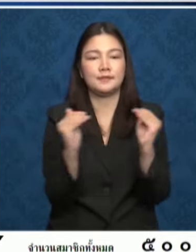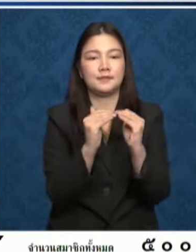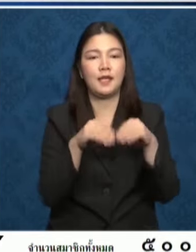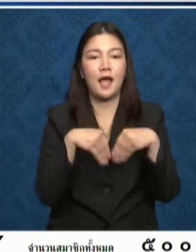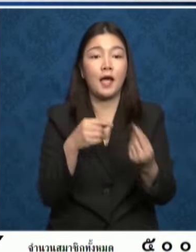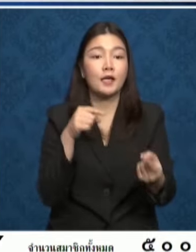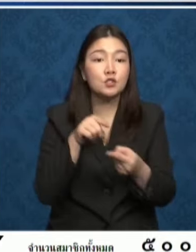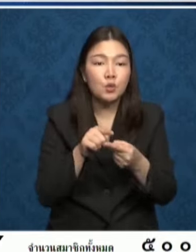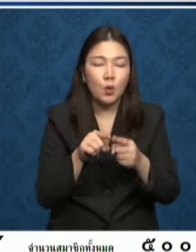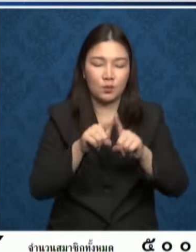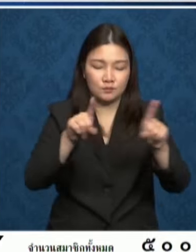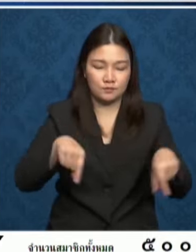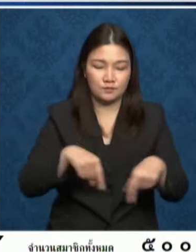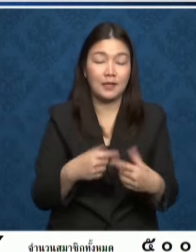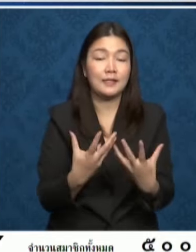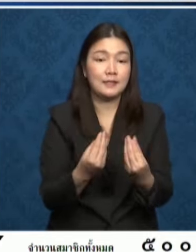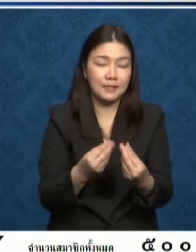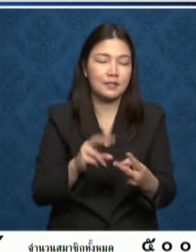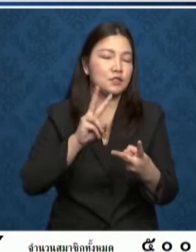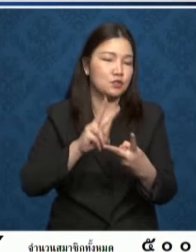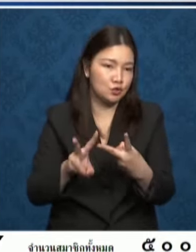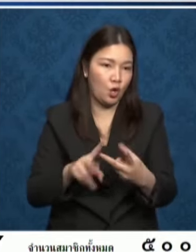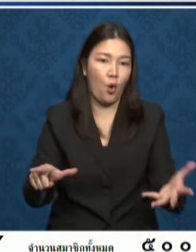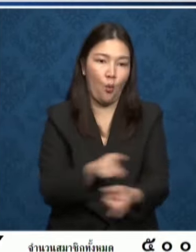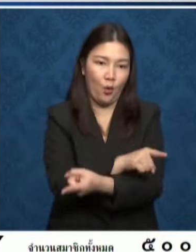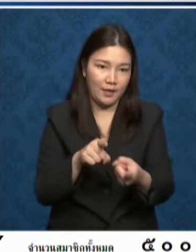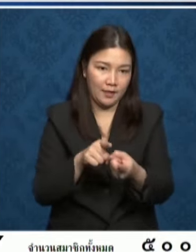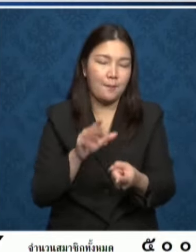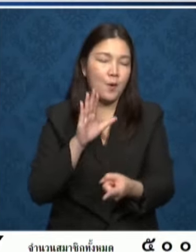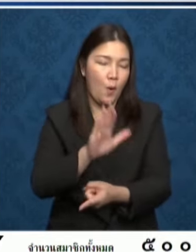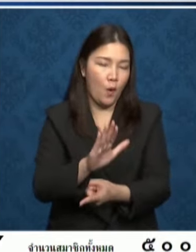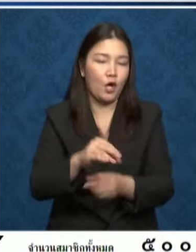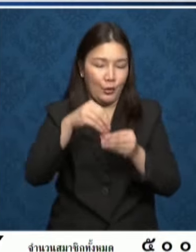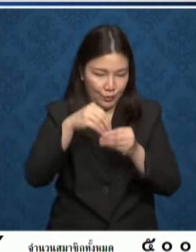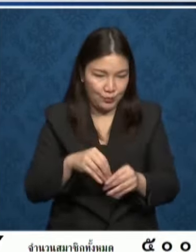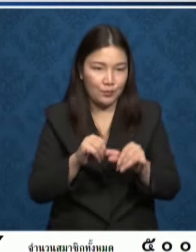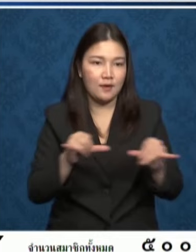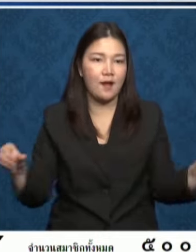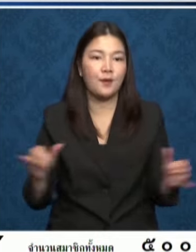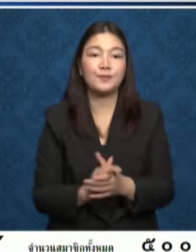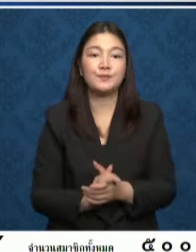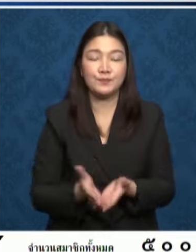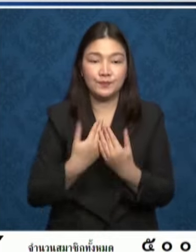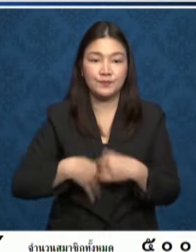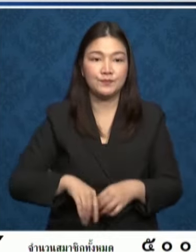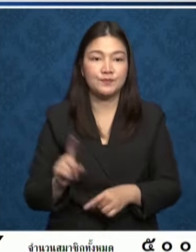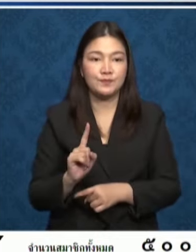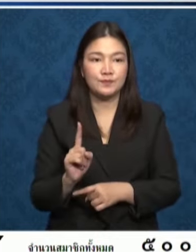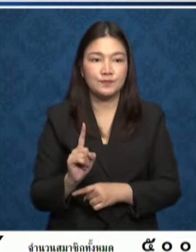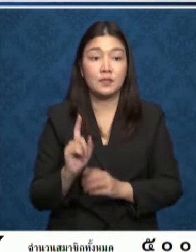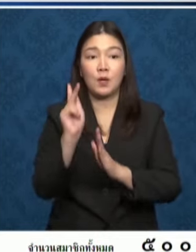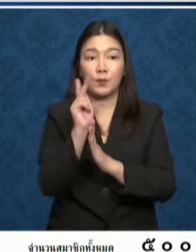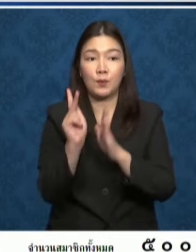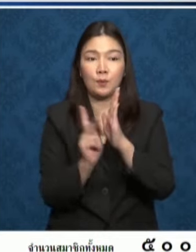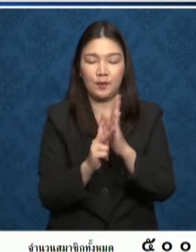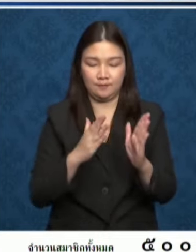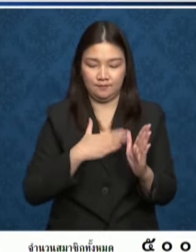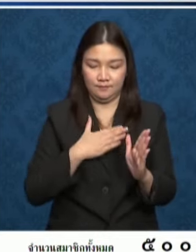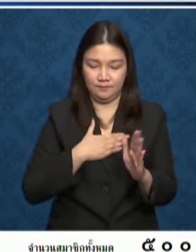ดินและวัฒนธรรมมของกลุ่มชาติพันธุ์นะครับแล้วกฎหมายฉบับที่